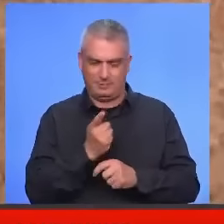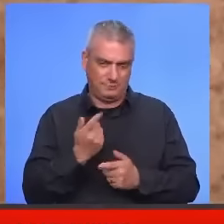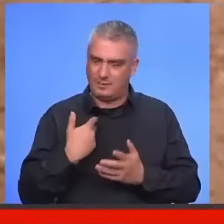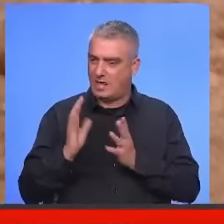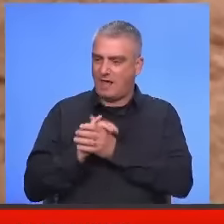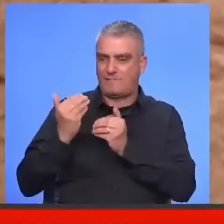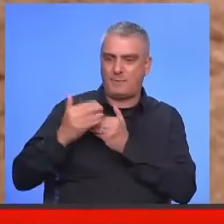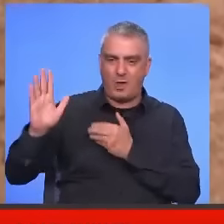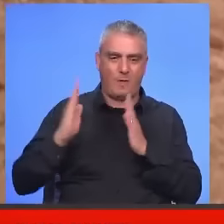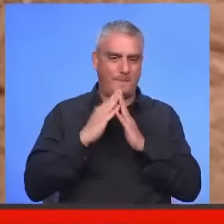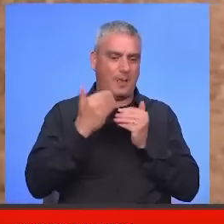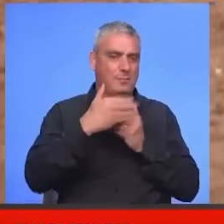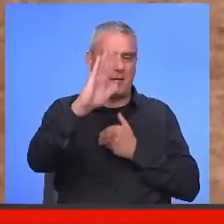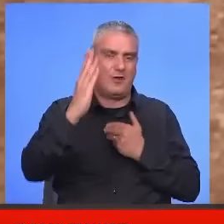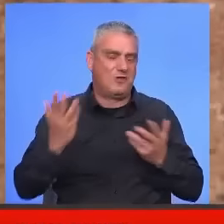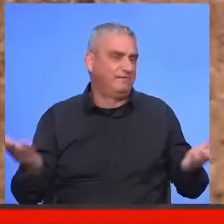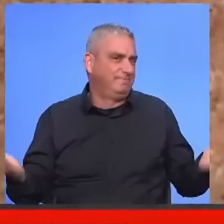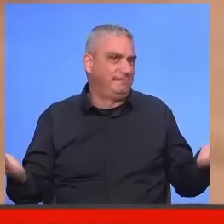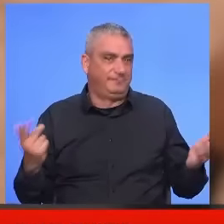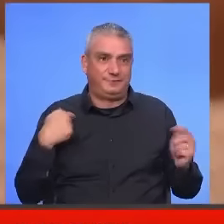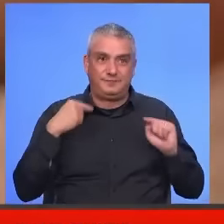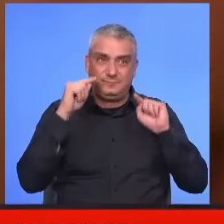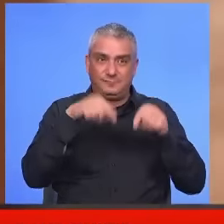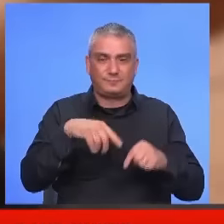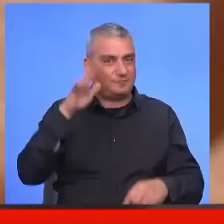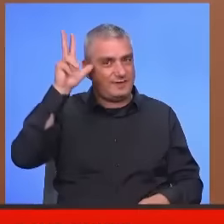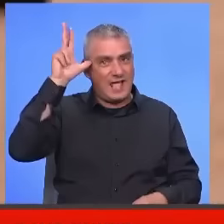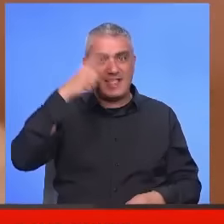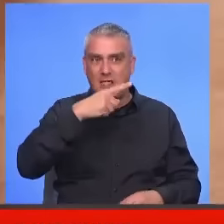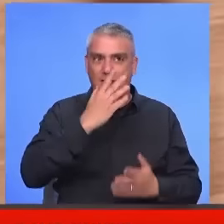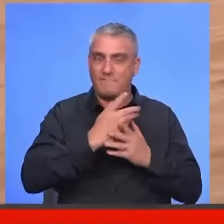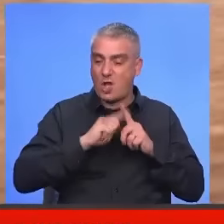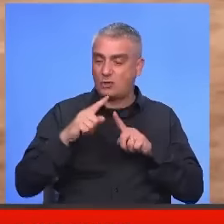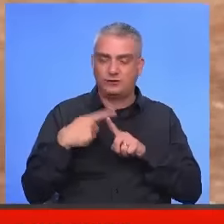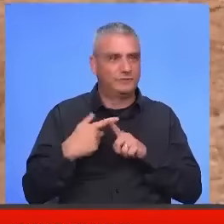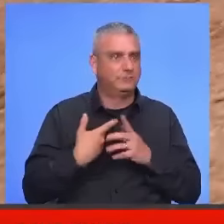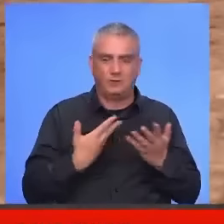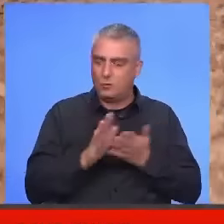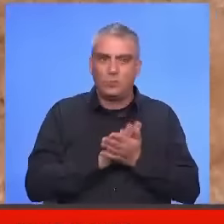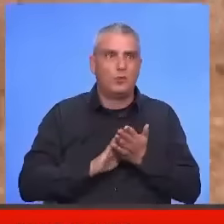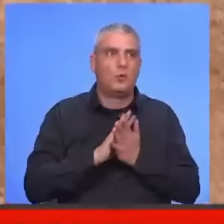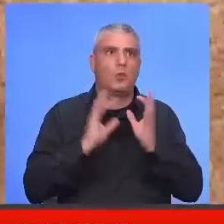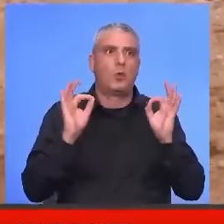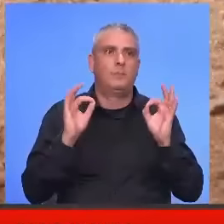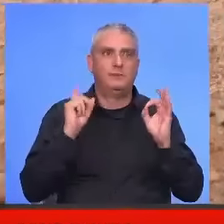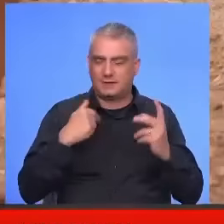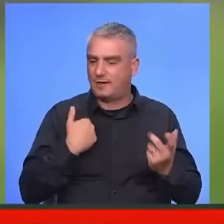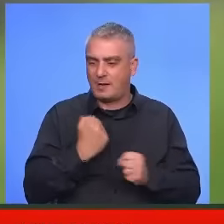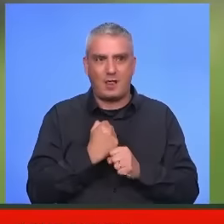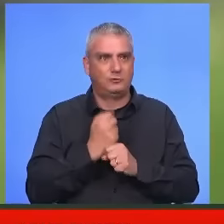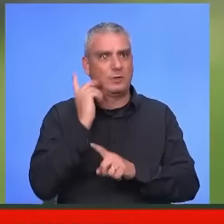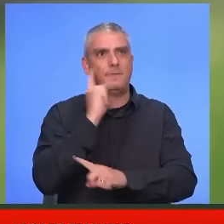מהחברים, מהבית. איך שהגענו לעין גדי, בחודש וחצי הראשונים לא היה לנו כלום. היינו צריכים להשיג את עצמנו